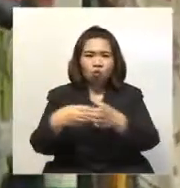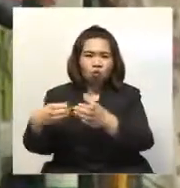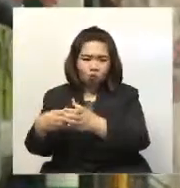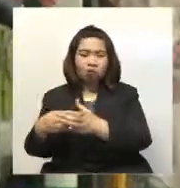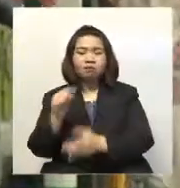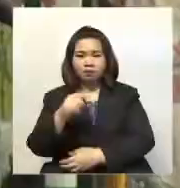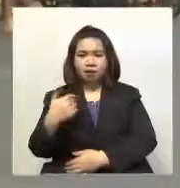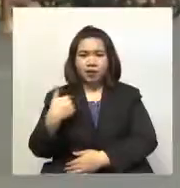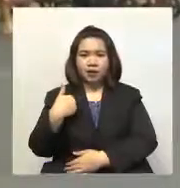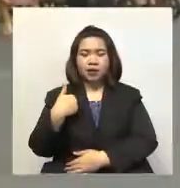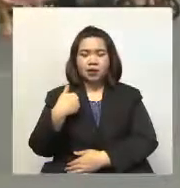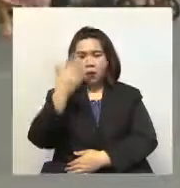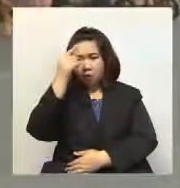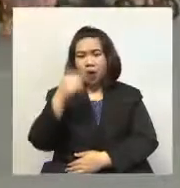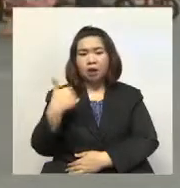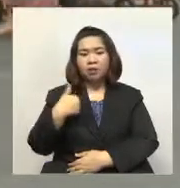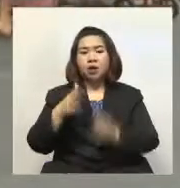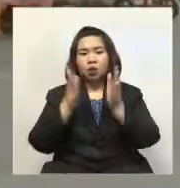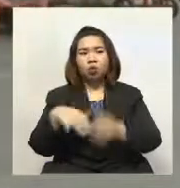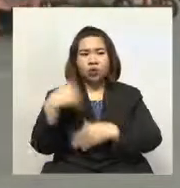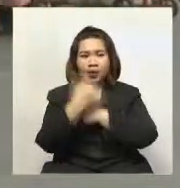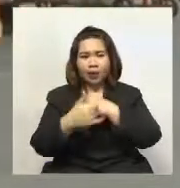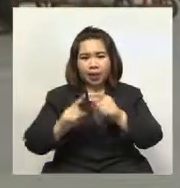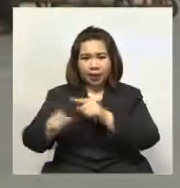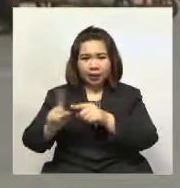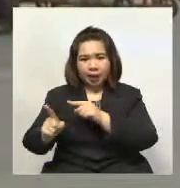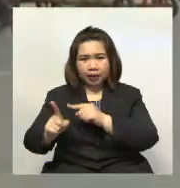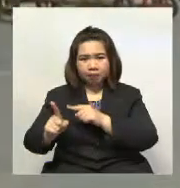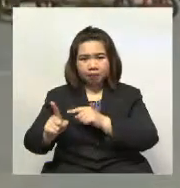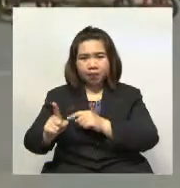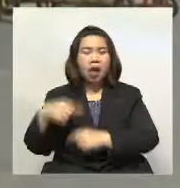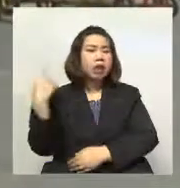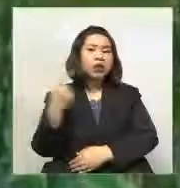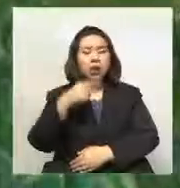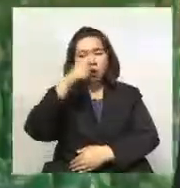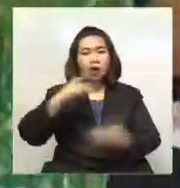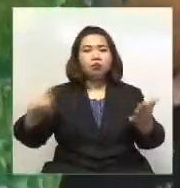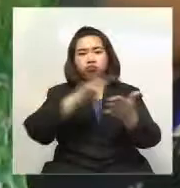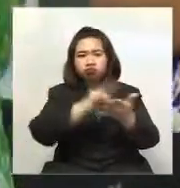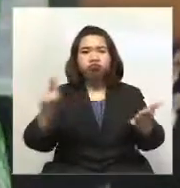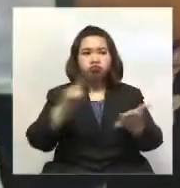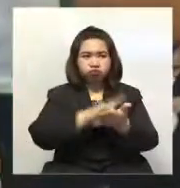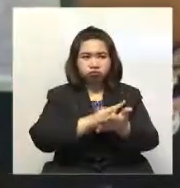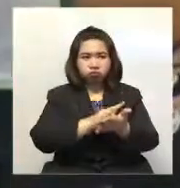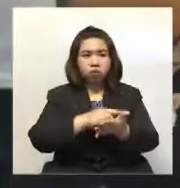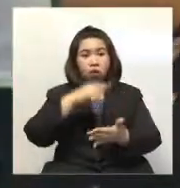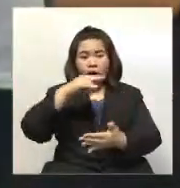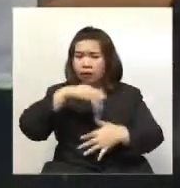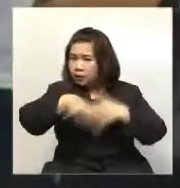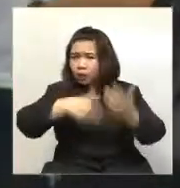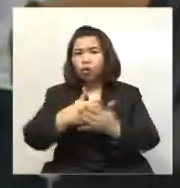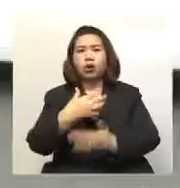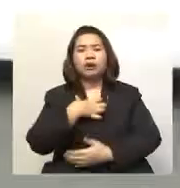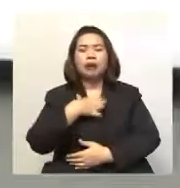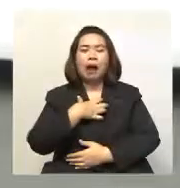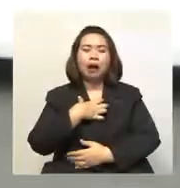กลุ่ม เนื่องจากมีนักท่องเที่ยวจากหลายประเทศนะคะที่เข้ามาท่องเที่ยวในประเทศไทยและแน่นอนทุกคนเนี่ยก็มีความต้